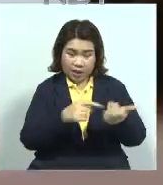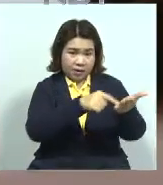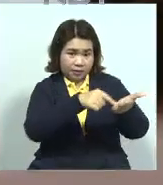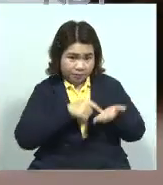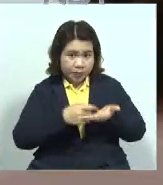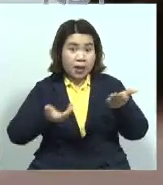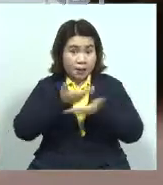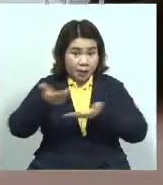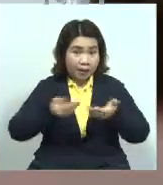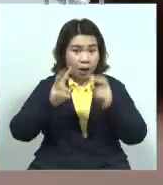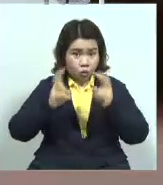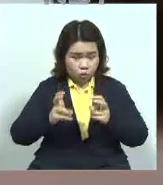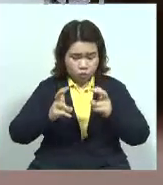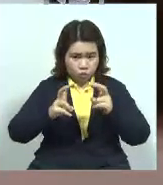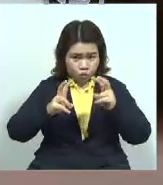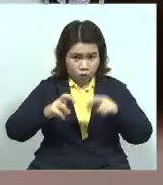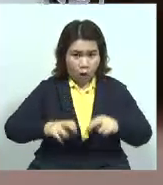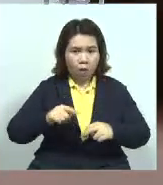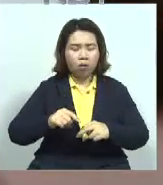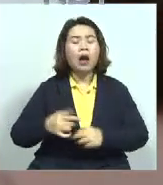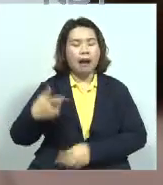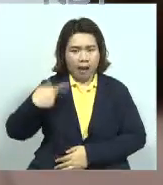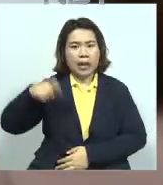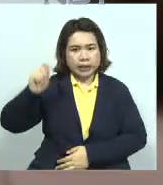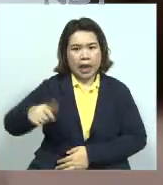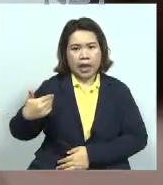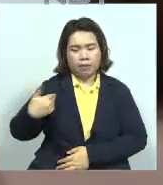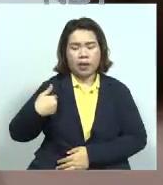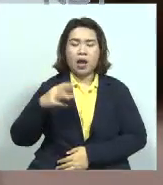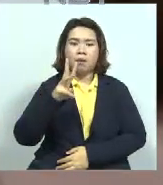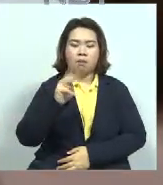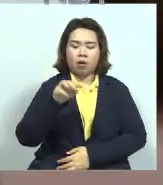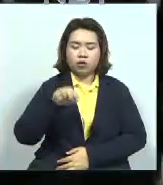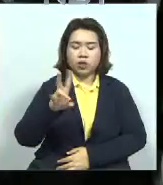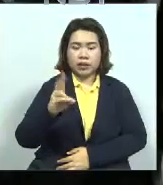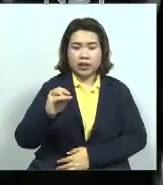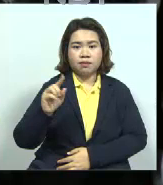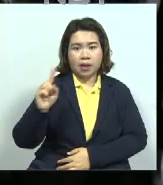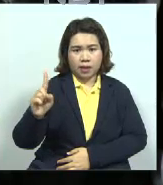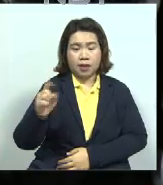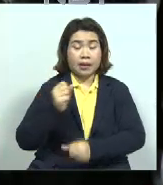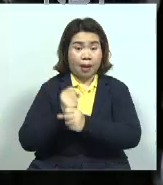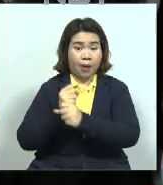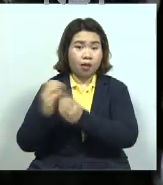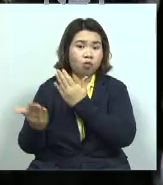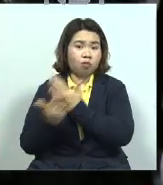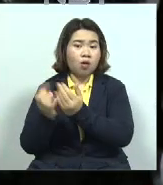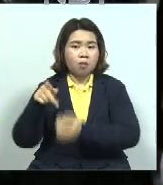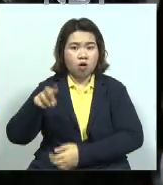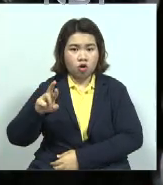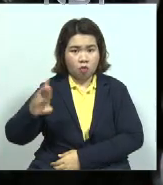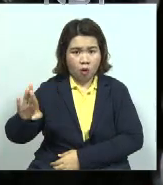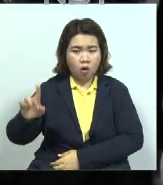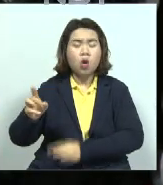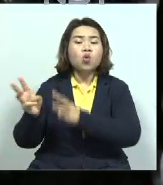ว้พิจารณาวินิจฉัยศาลก็มีอำนาจตามมาตรา71ของพระราชบัญญัติประกอบรัฐธรรมนูญว่าด้วยวิธี